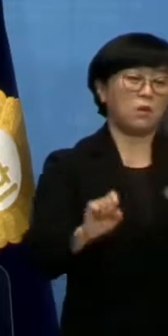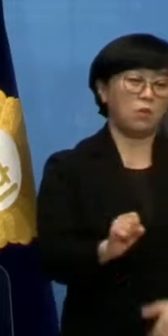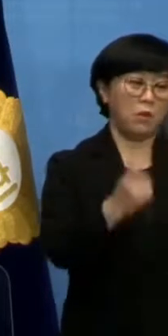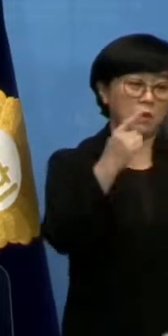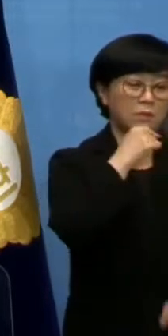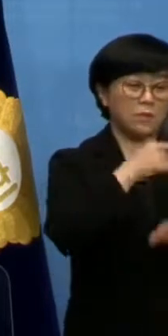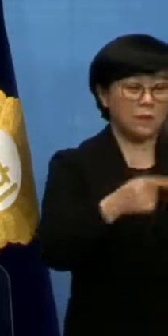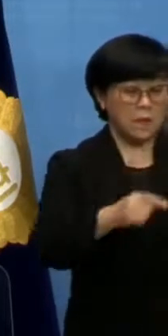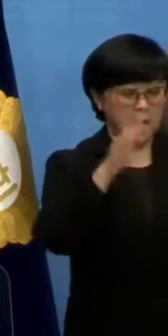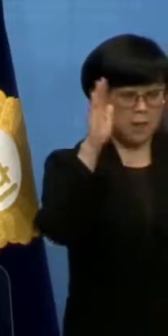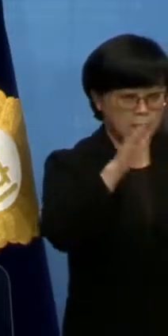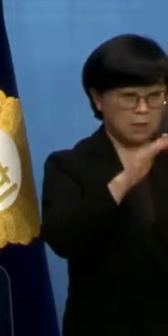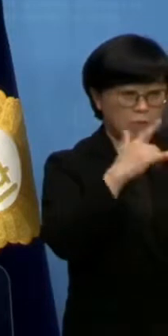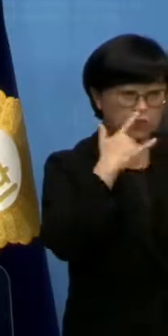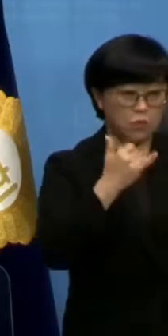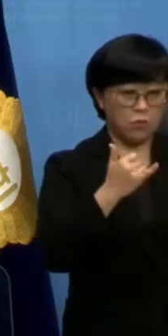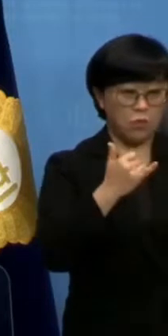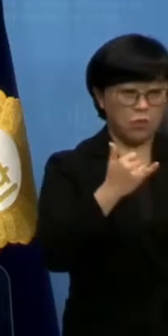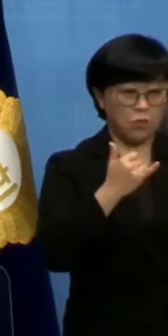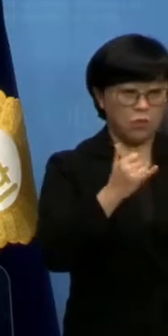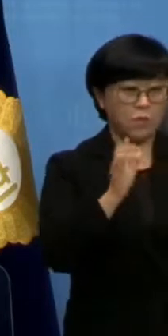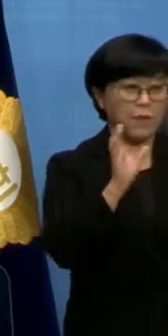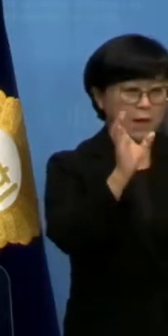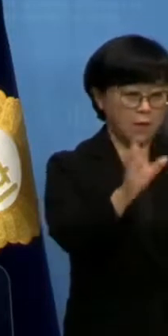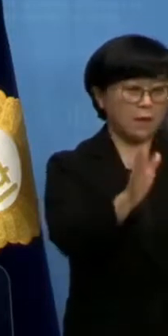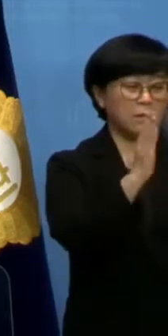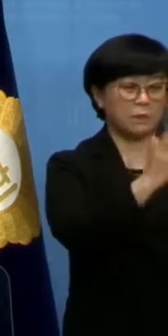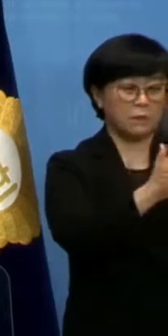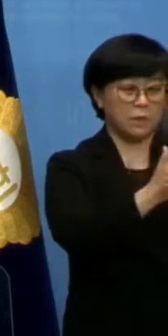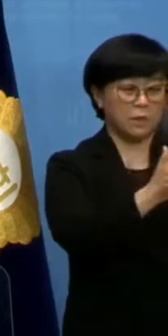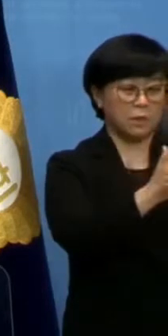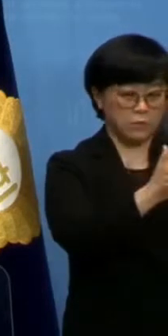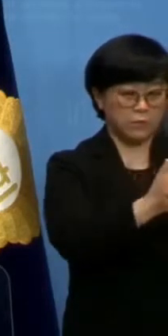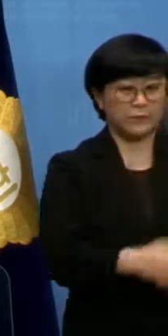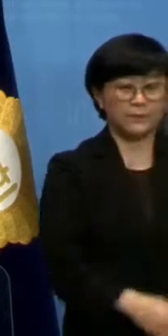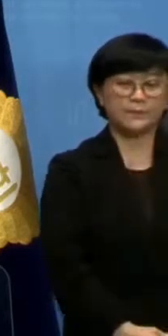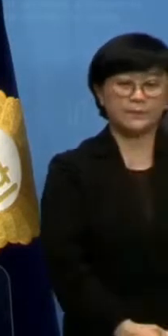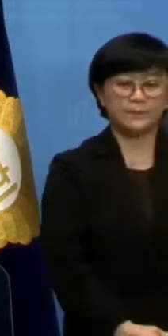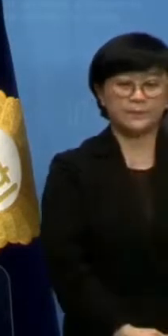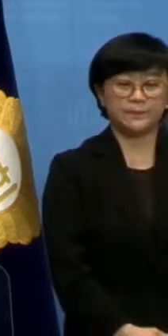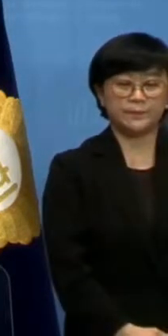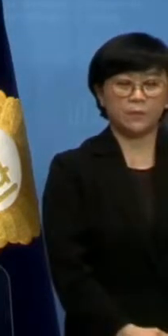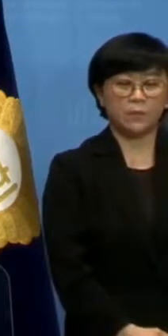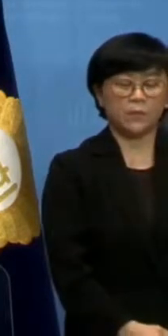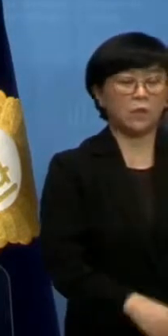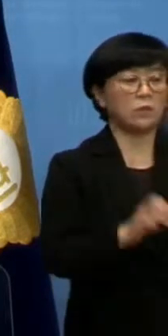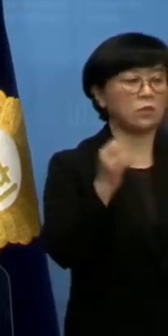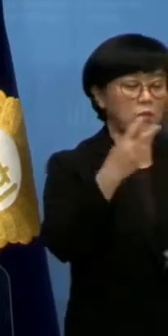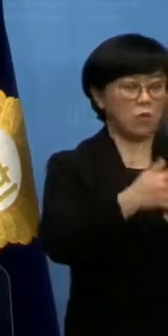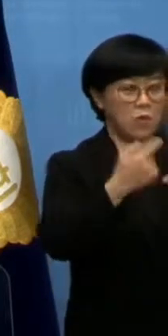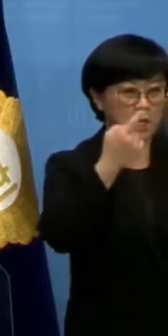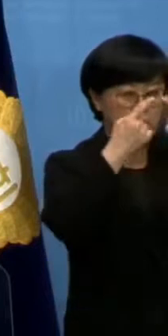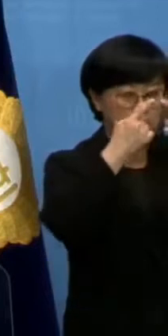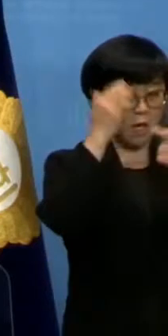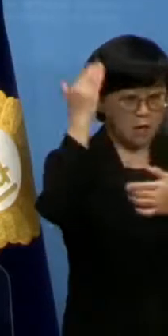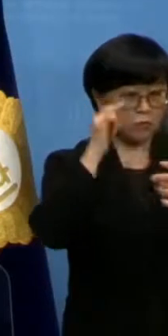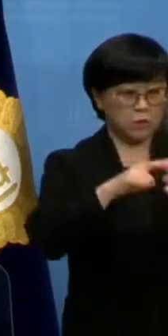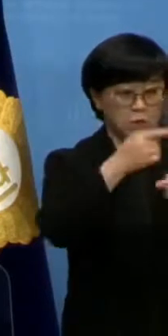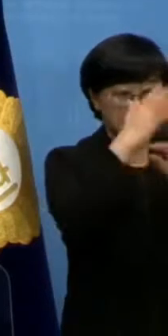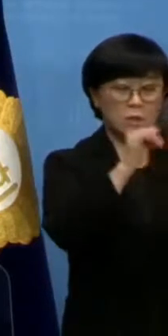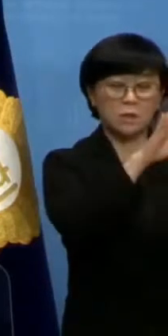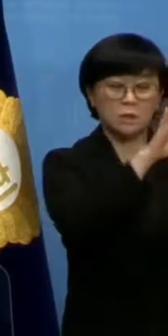피해를 학생과 학부모에게 모두 떠넘겨서는 안 됩니다. 더 이상 우리 대한민국이